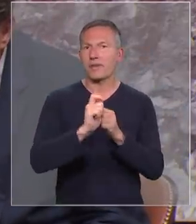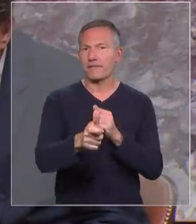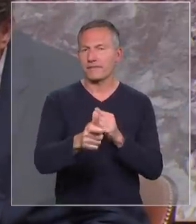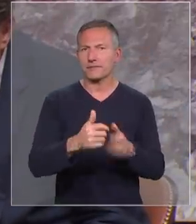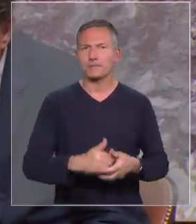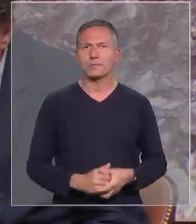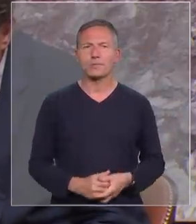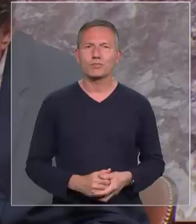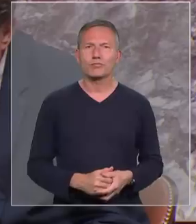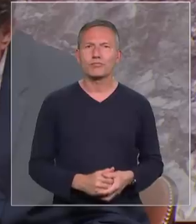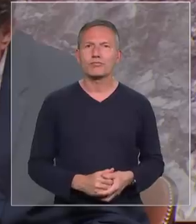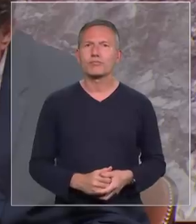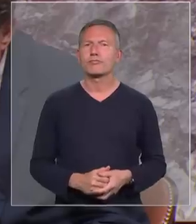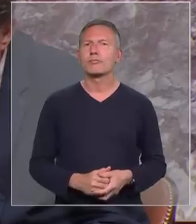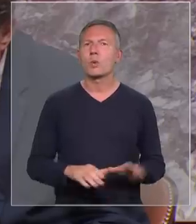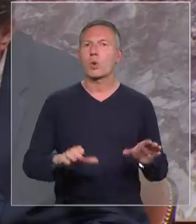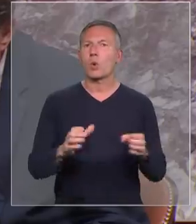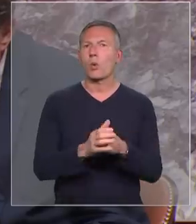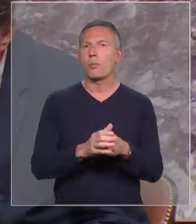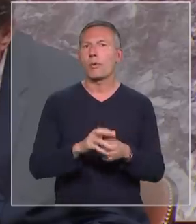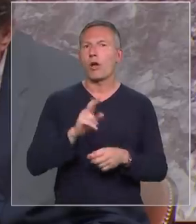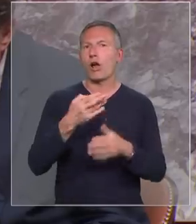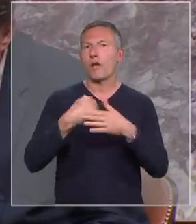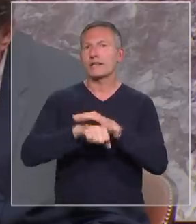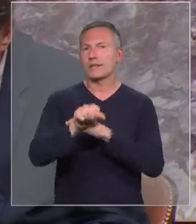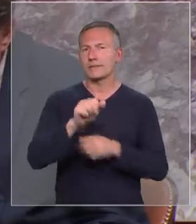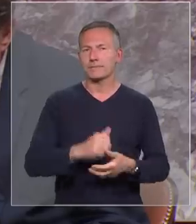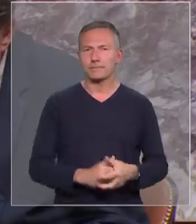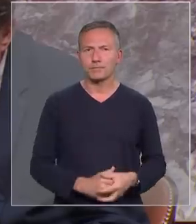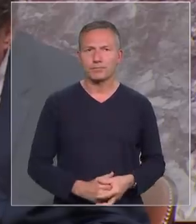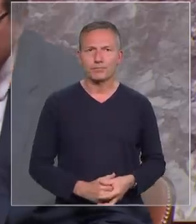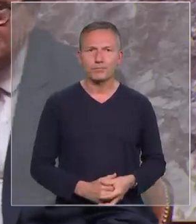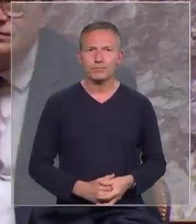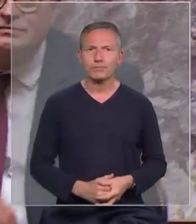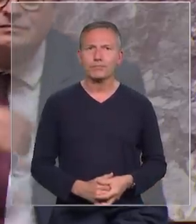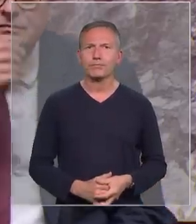monsieur Charles Itzenstuhl pour le groupe Renaissance.